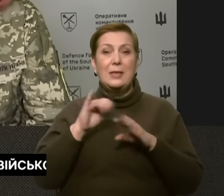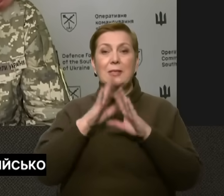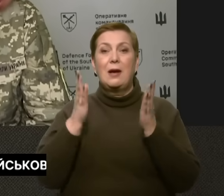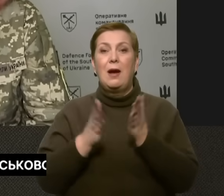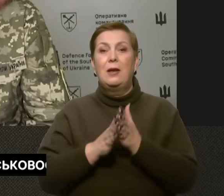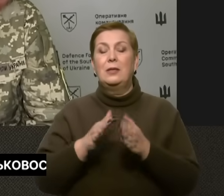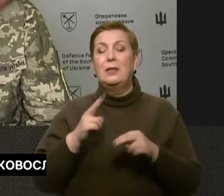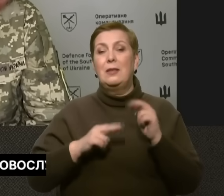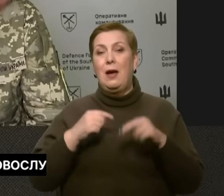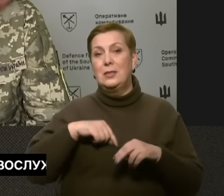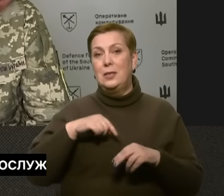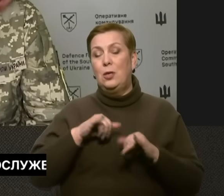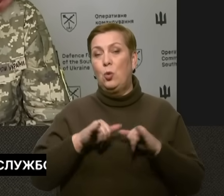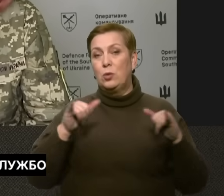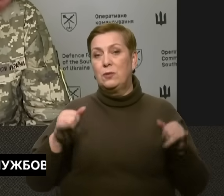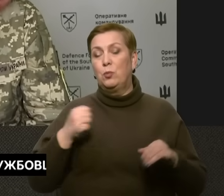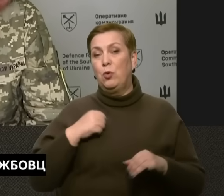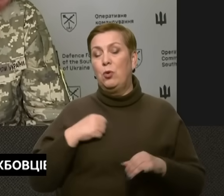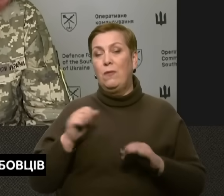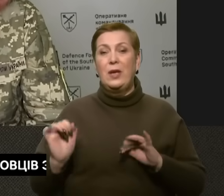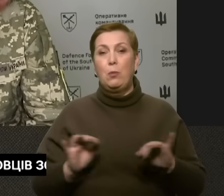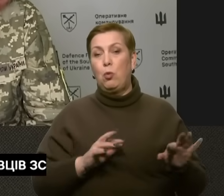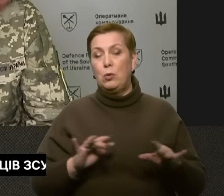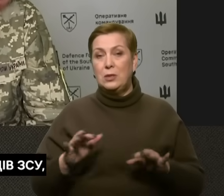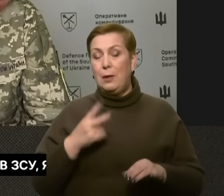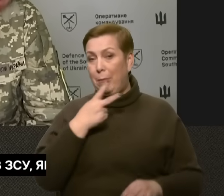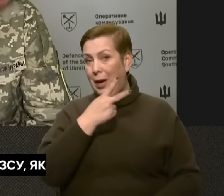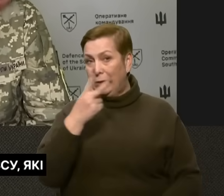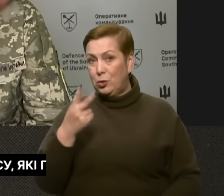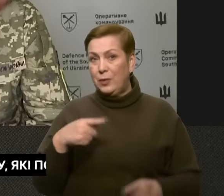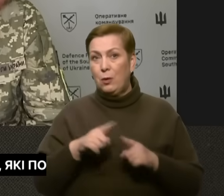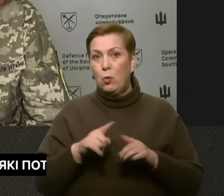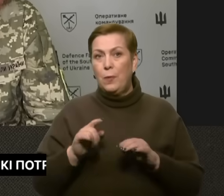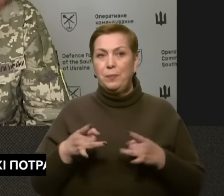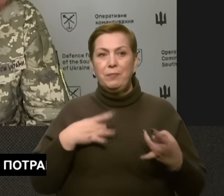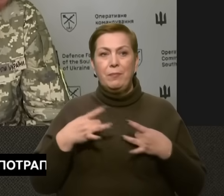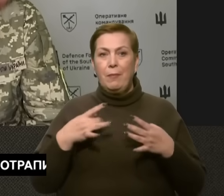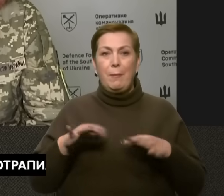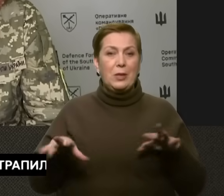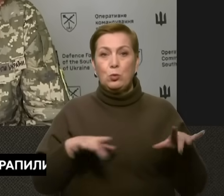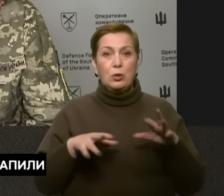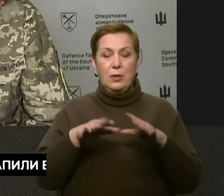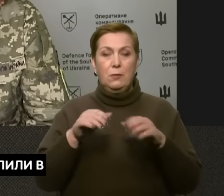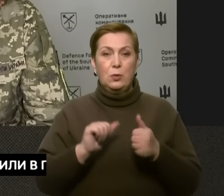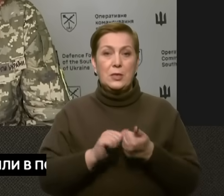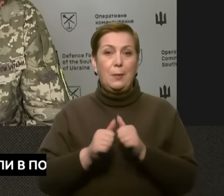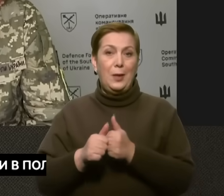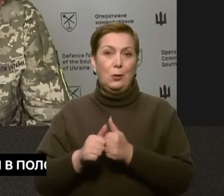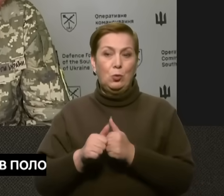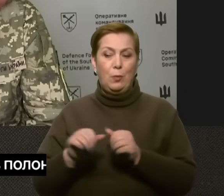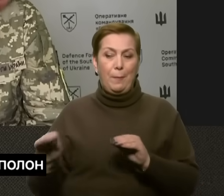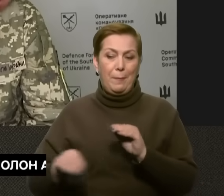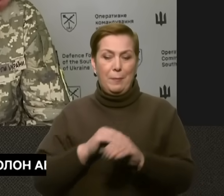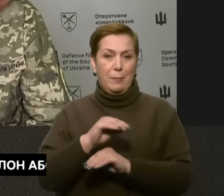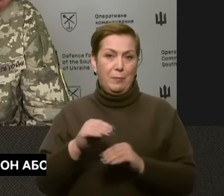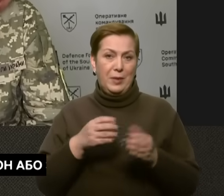розвитком бойових подій. Бачимо таку дуже метушливу заміну підрозділів, дуже